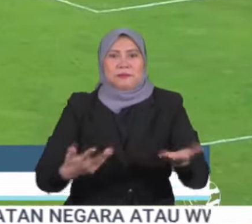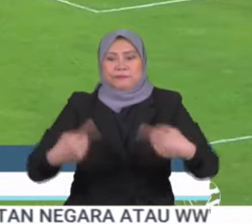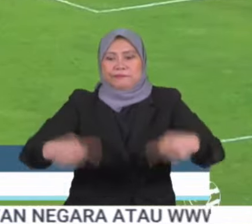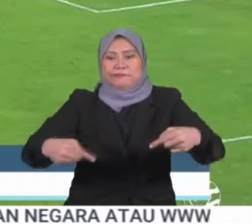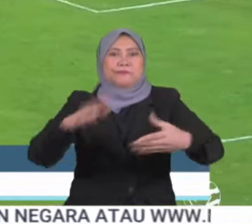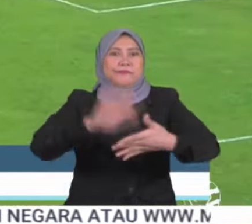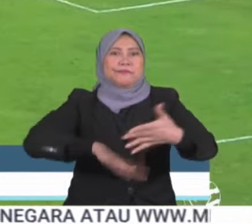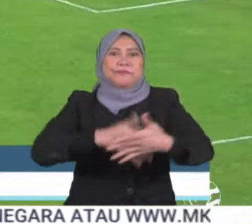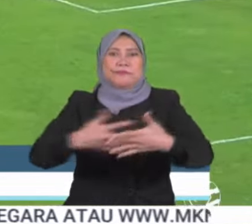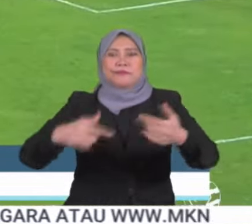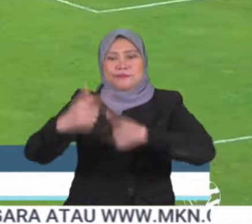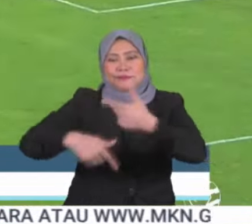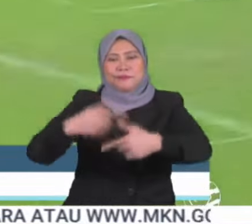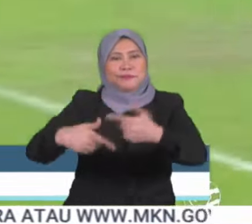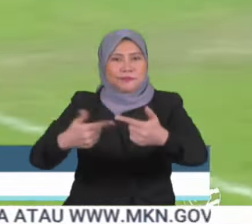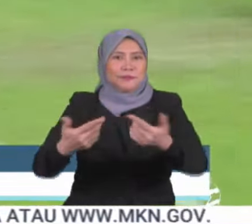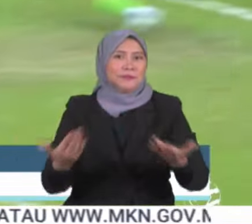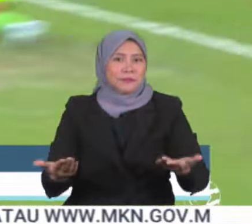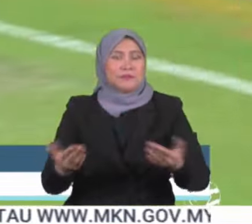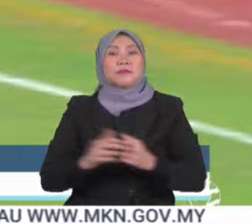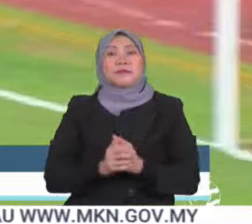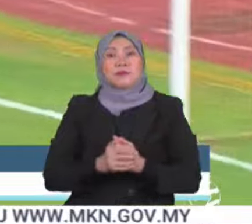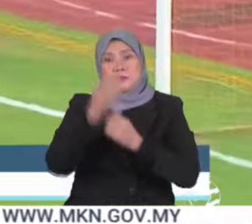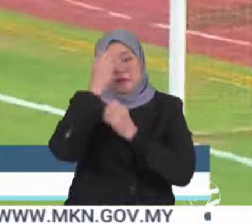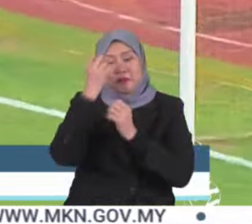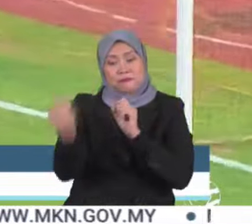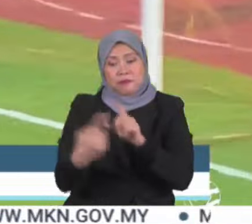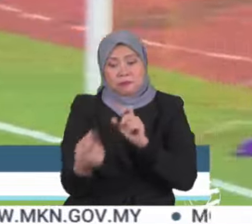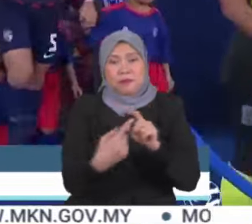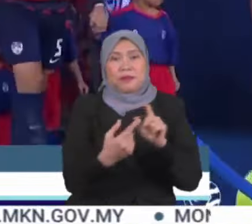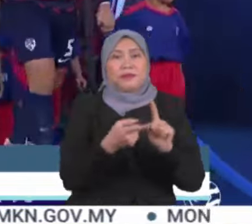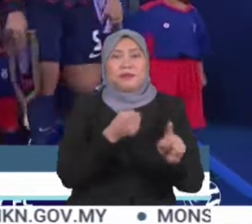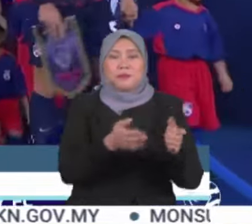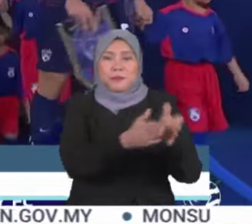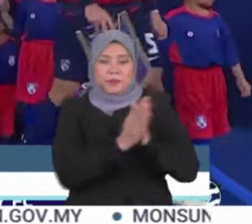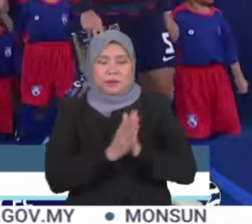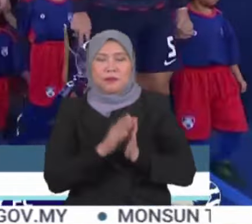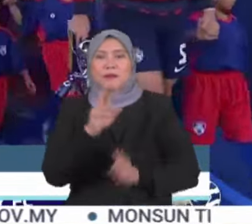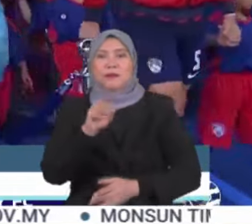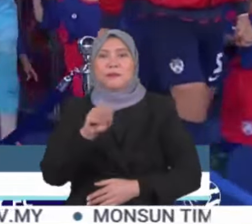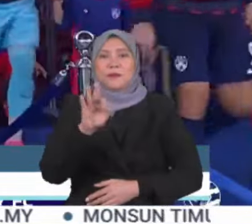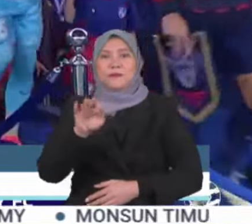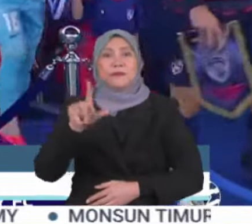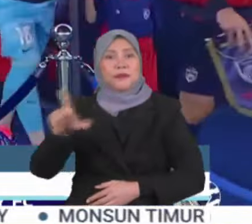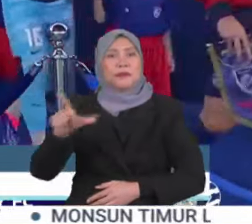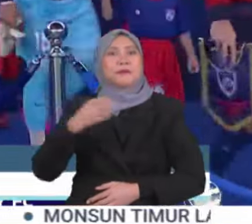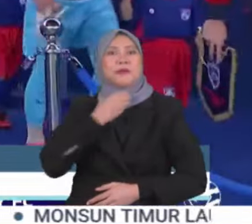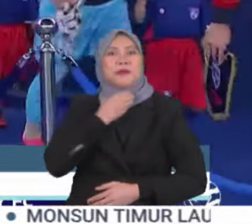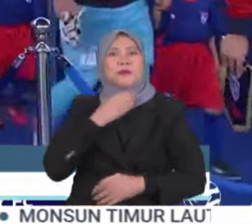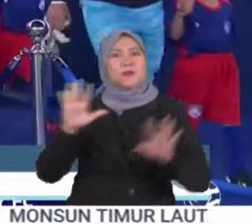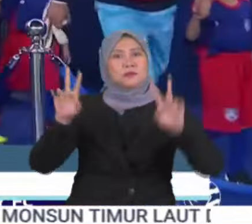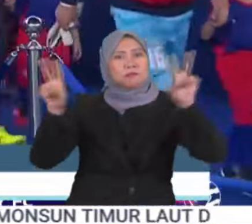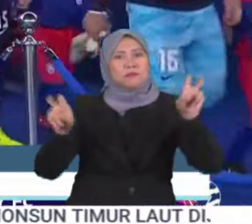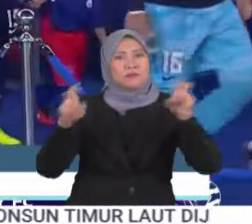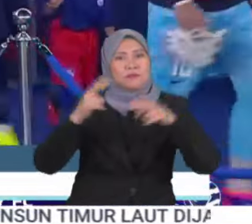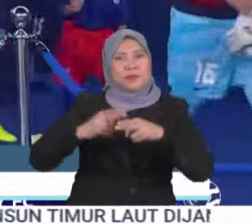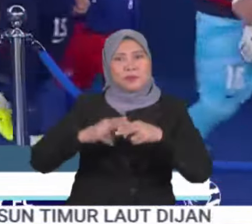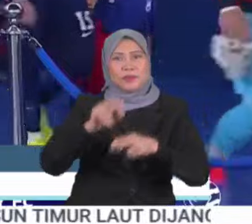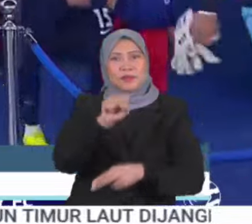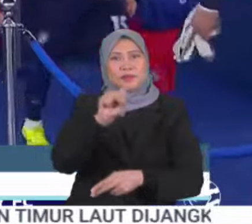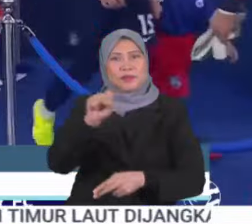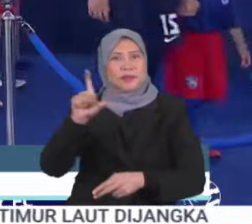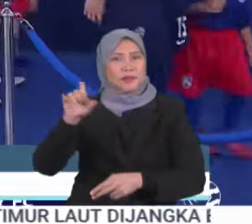lagi jadual liga musim ini. Sebagai maklum balas kepada permintaan MFL, Perak telah menamakan SSI